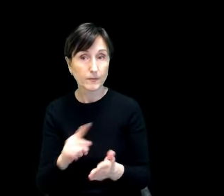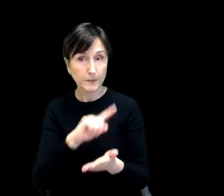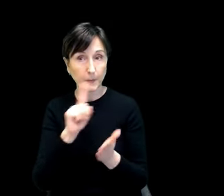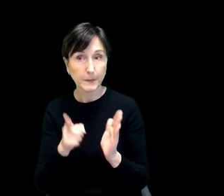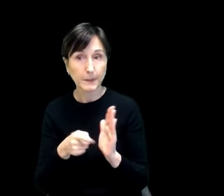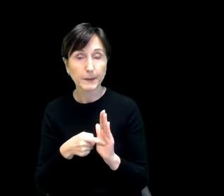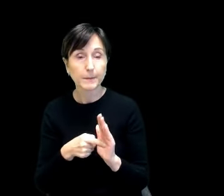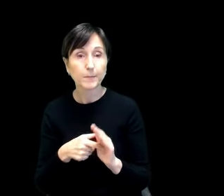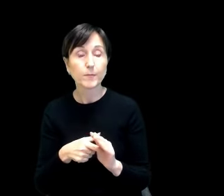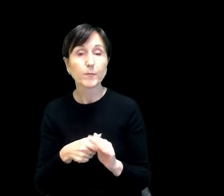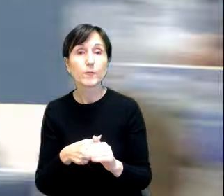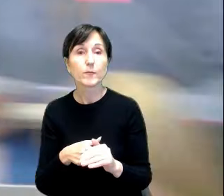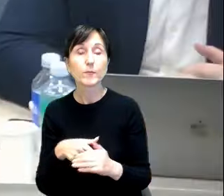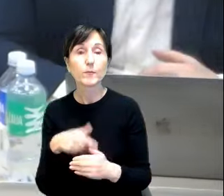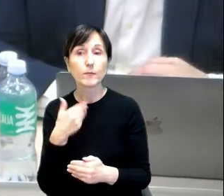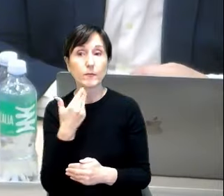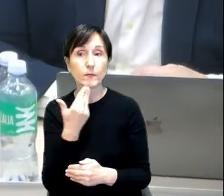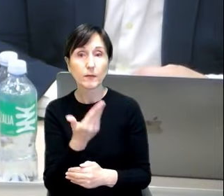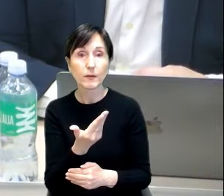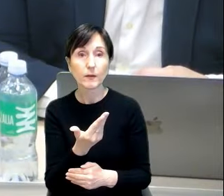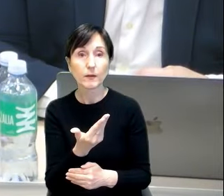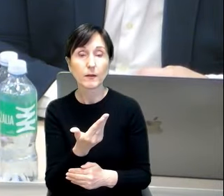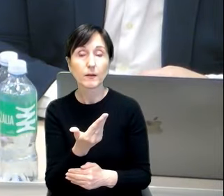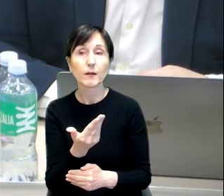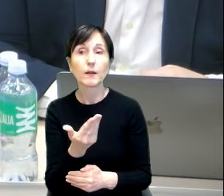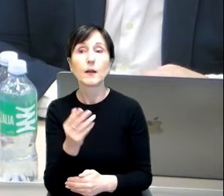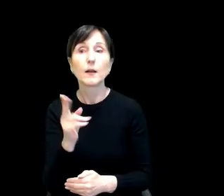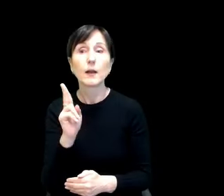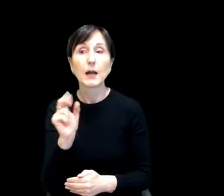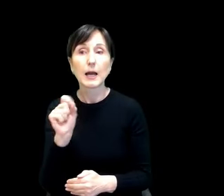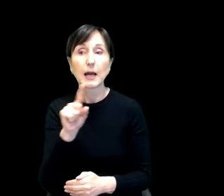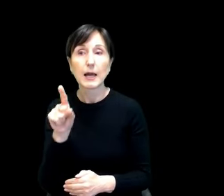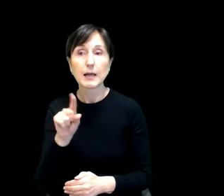klausimas taip pat jums vaida užduos artūras razbadauskas